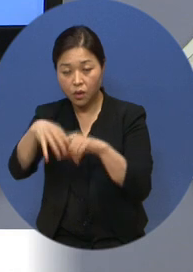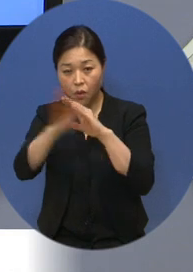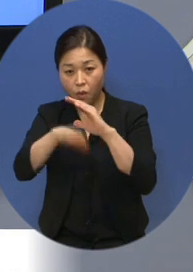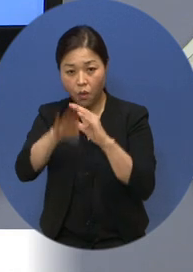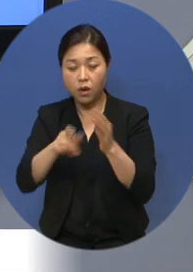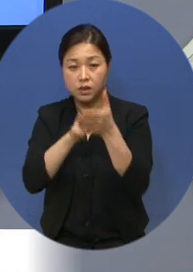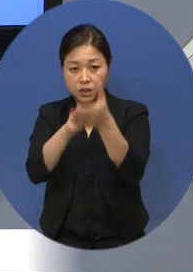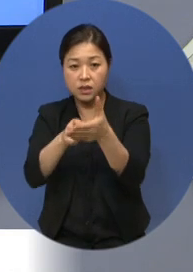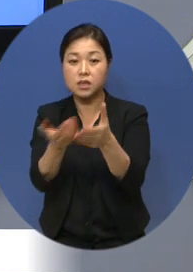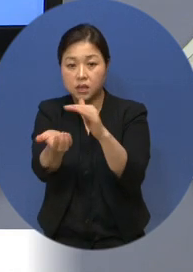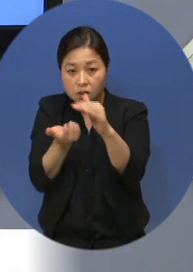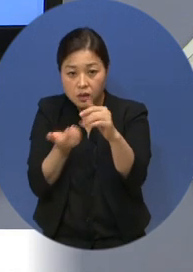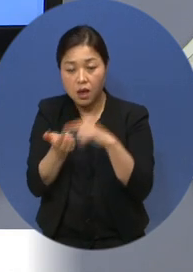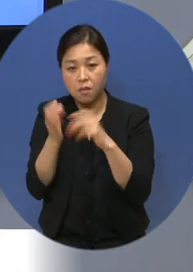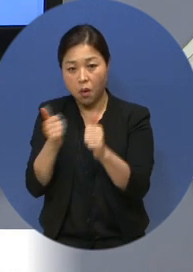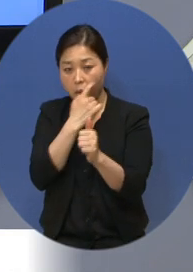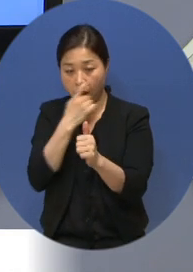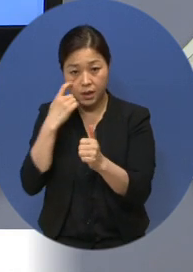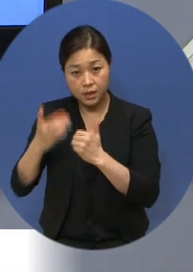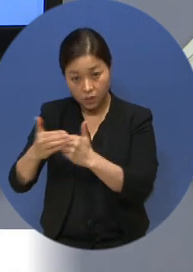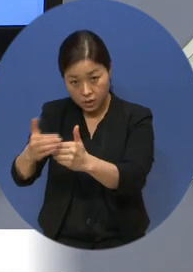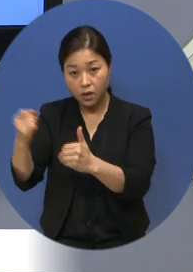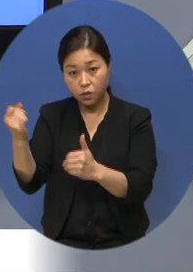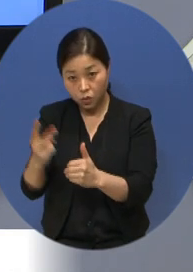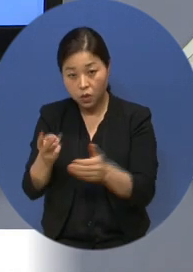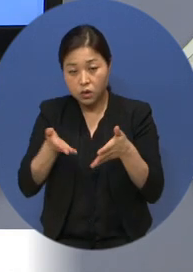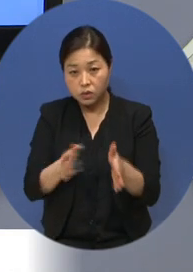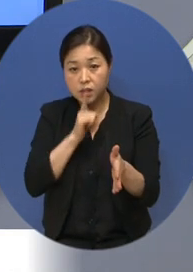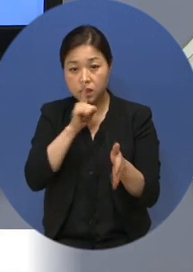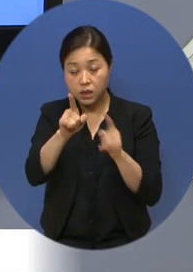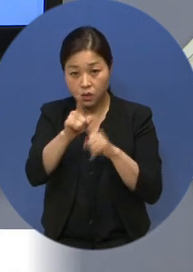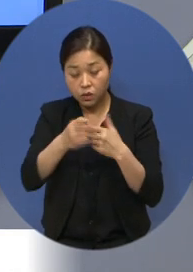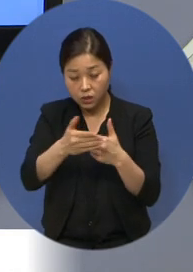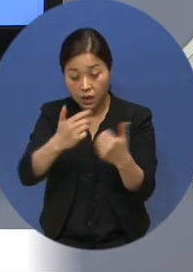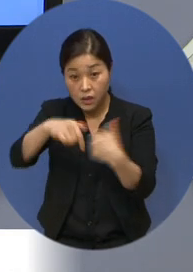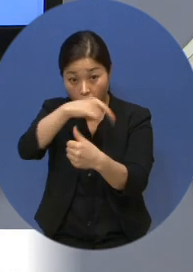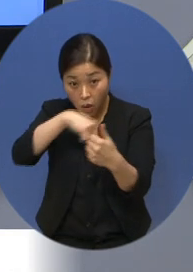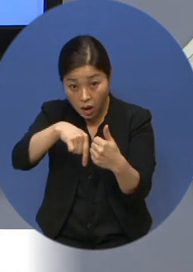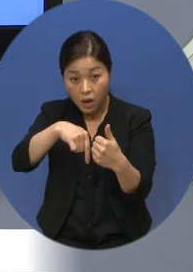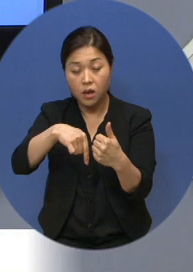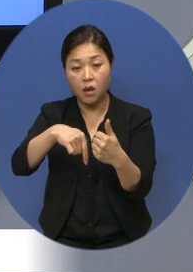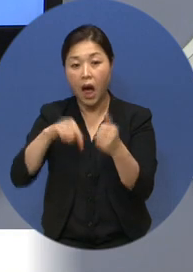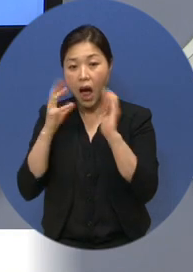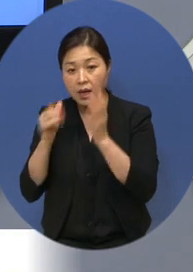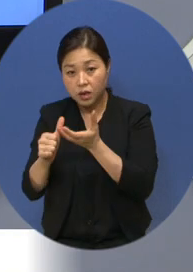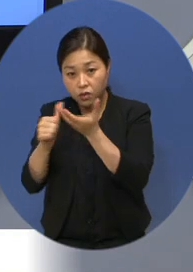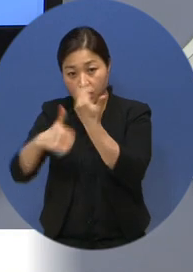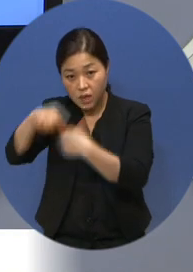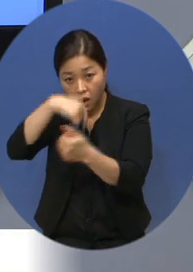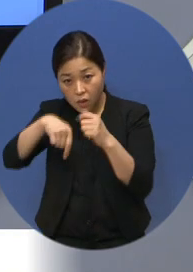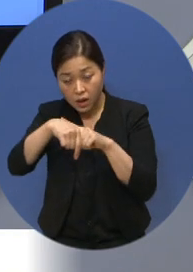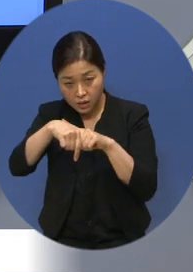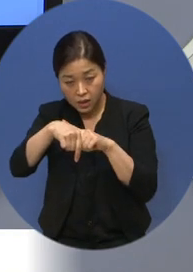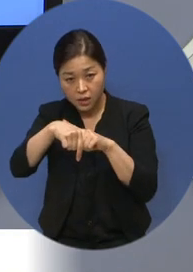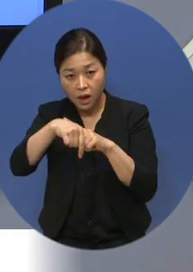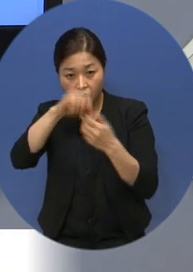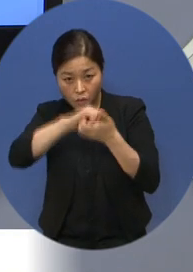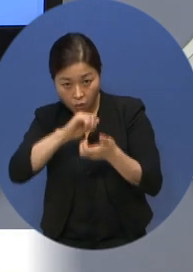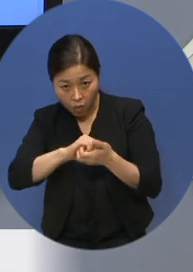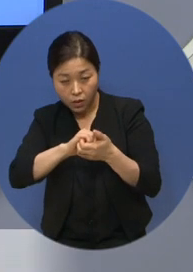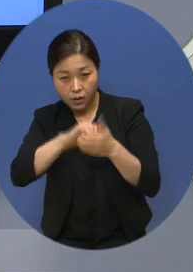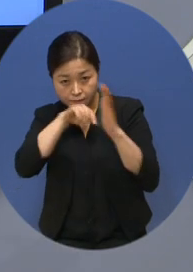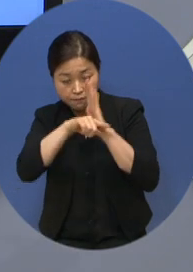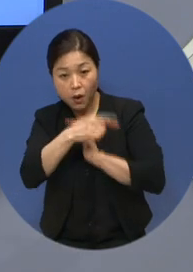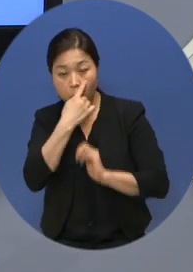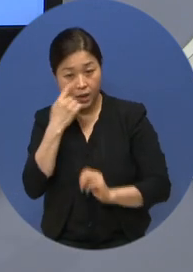전까지 법원 확인 절차 등 출생신고 진행 상황과 아동 양육 상황 등을 정기적으로 확인하게